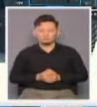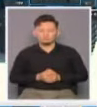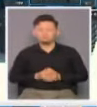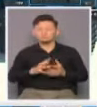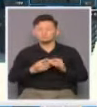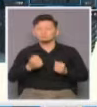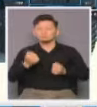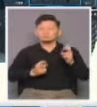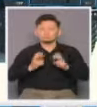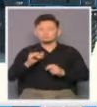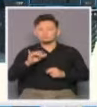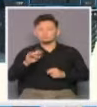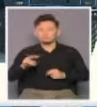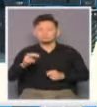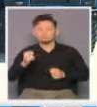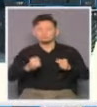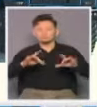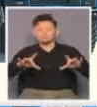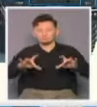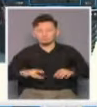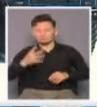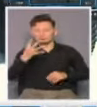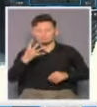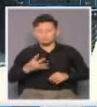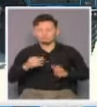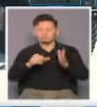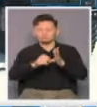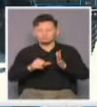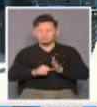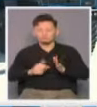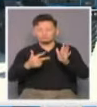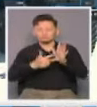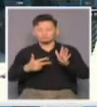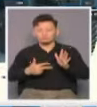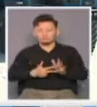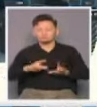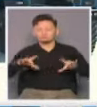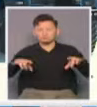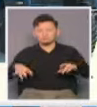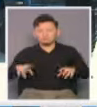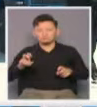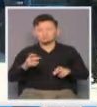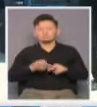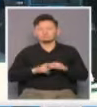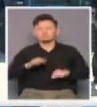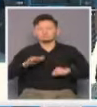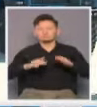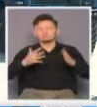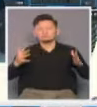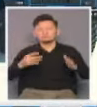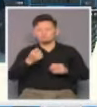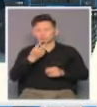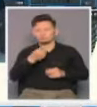«Урал» изготавливает автомобили с колесной формой 4х4, 6х6, 8х8 и полной массы от